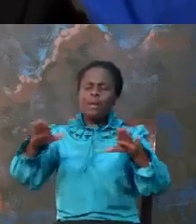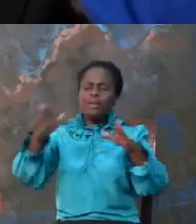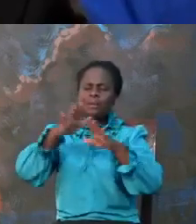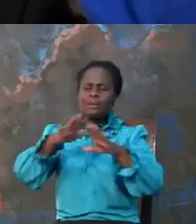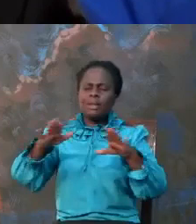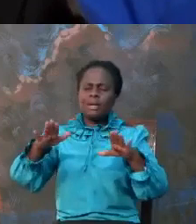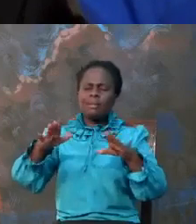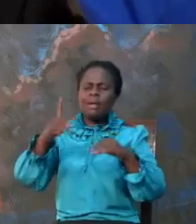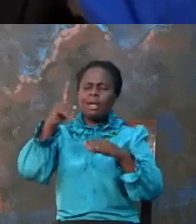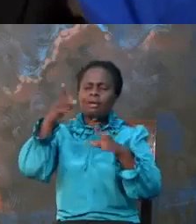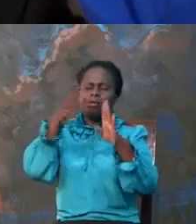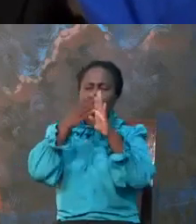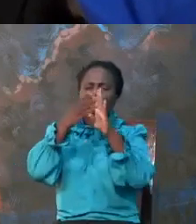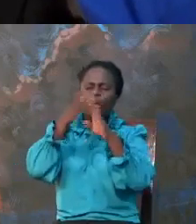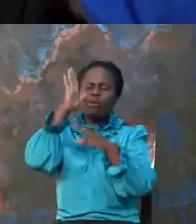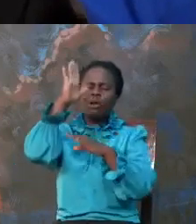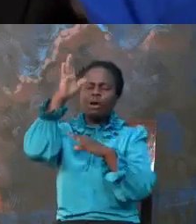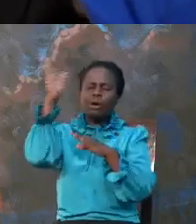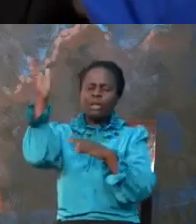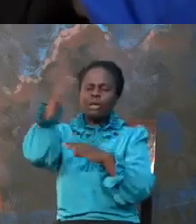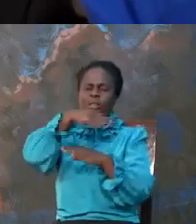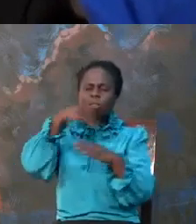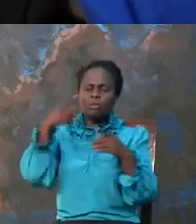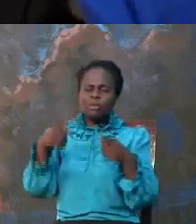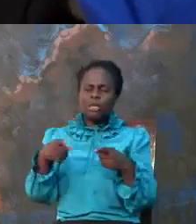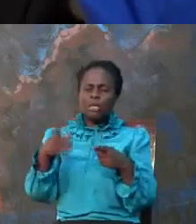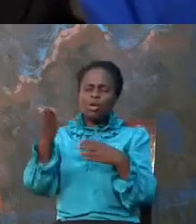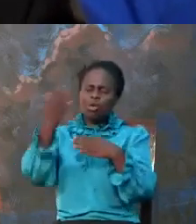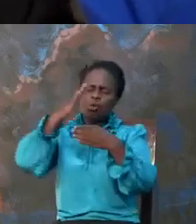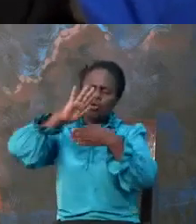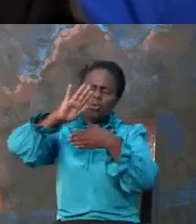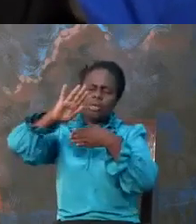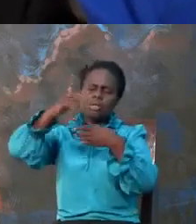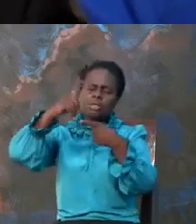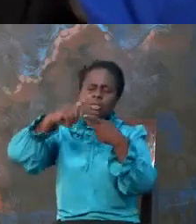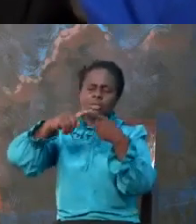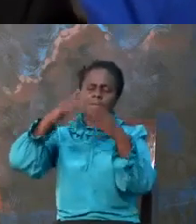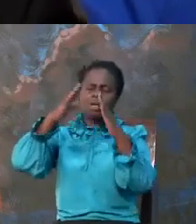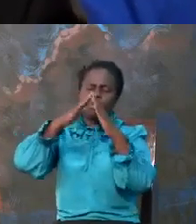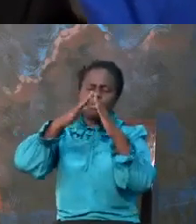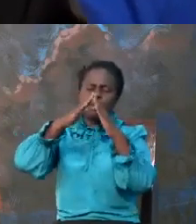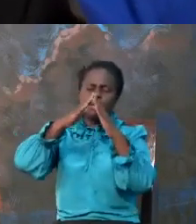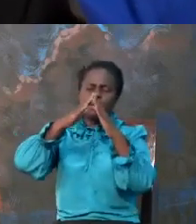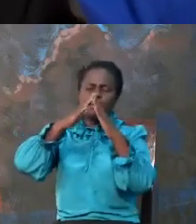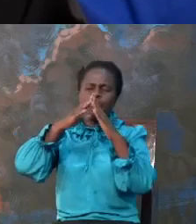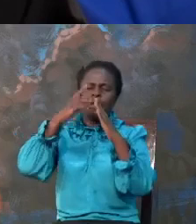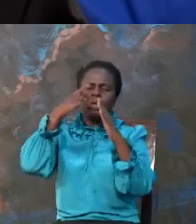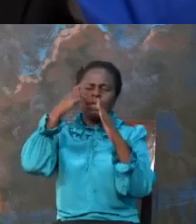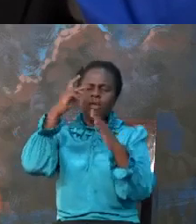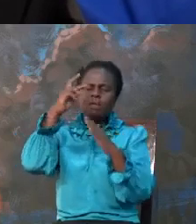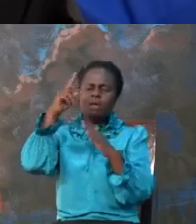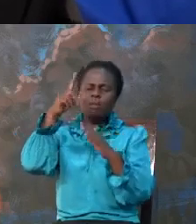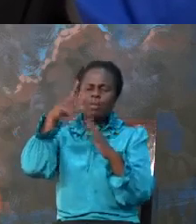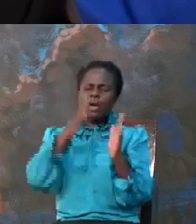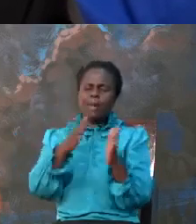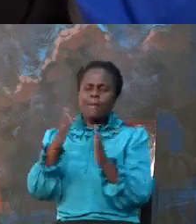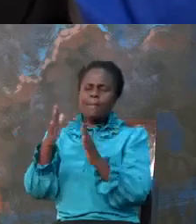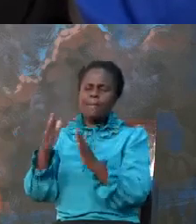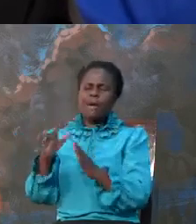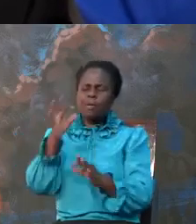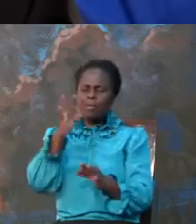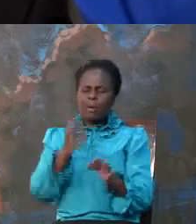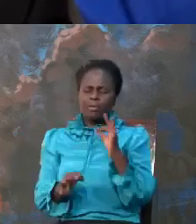ni kusudi lako katika siku za leo uturejeshe tena nyumbani. Amina. Tazama umeweka mpango mahususi